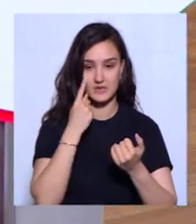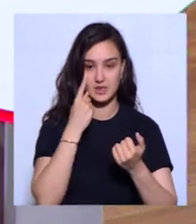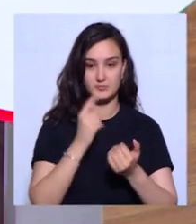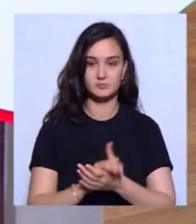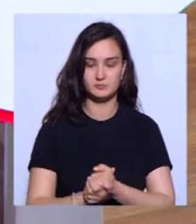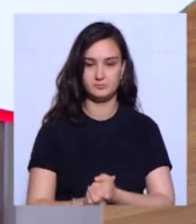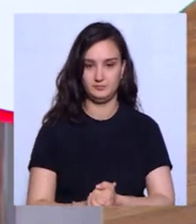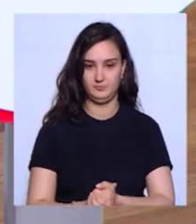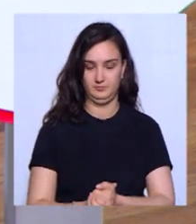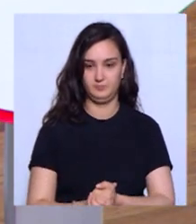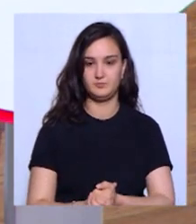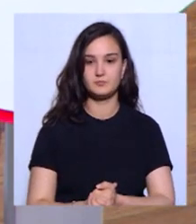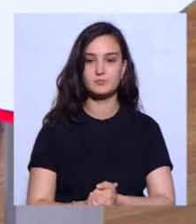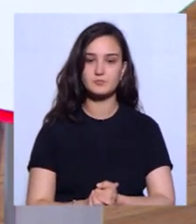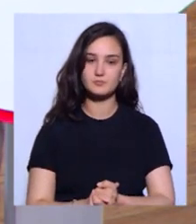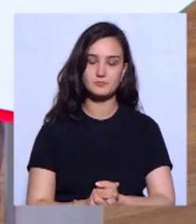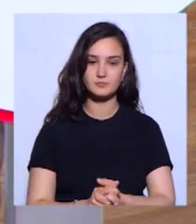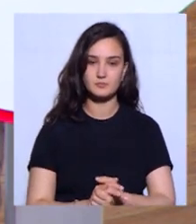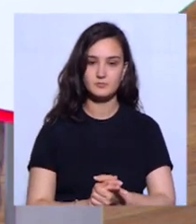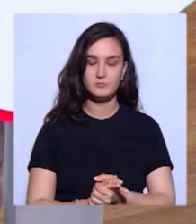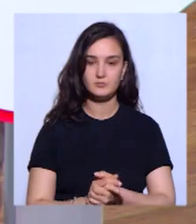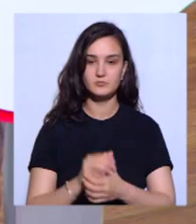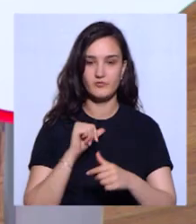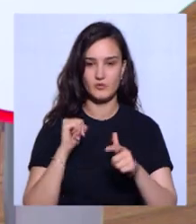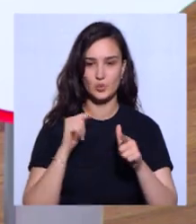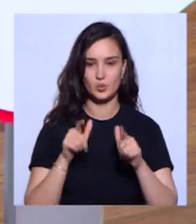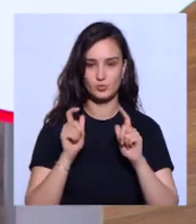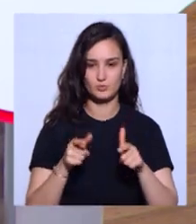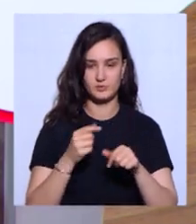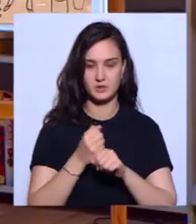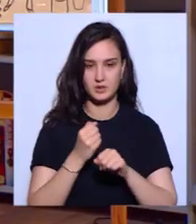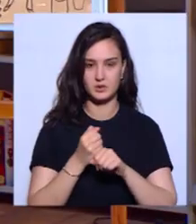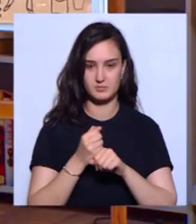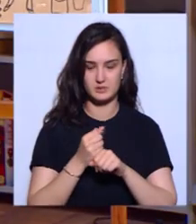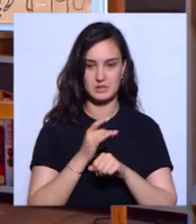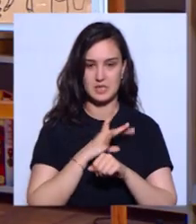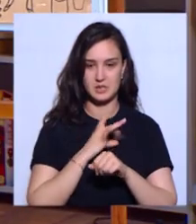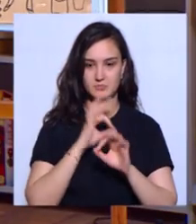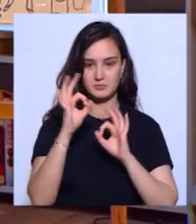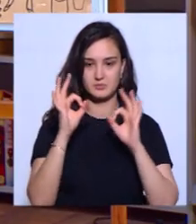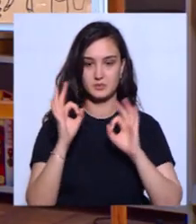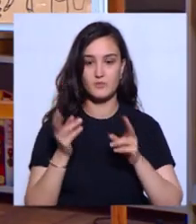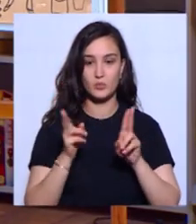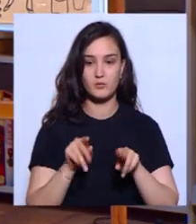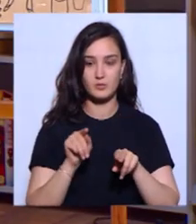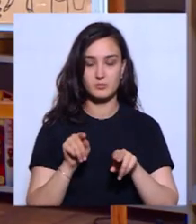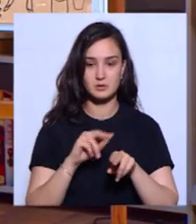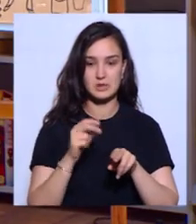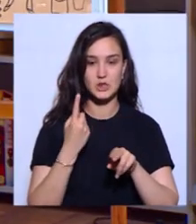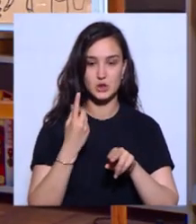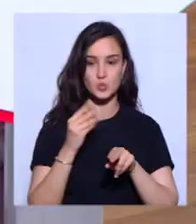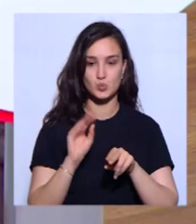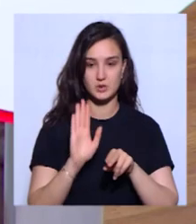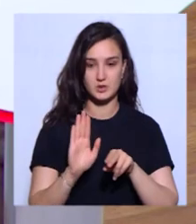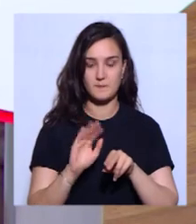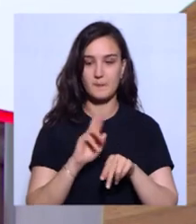რომელიც გაჟონავს თვითონვე. აი ეს, გაშემოთეთრებს და ავტოვებთ ერთი წუთი. გავუკეთოთ